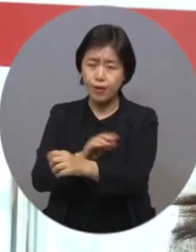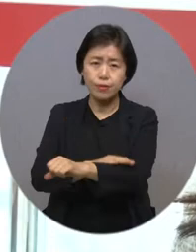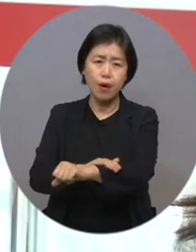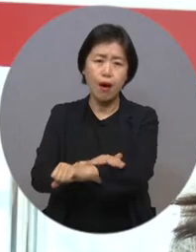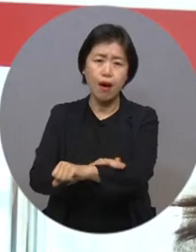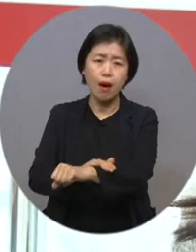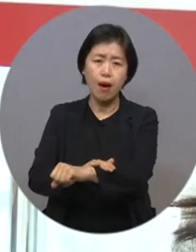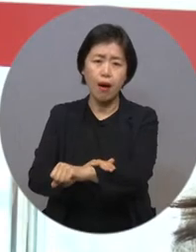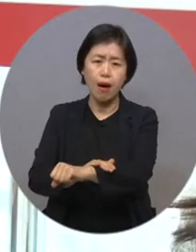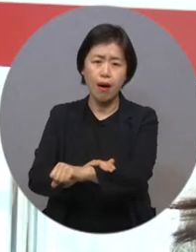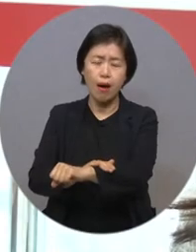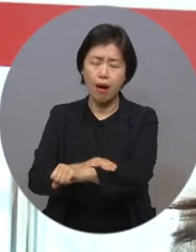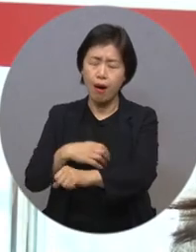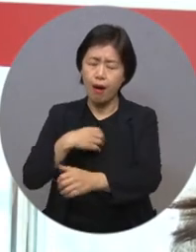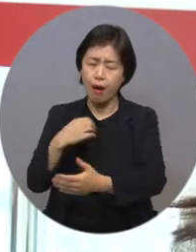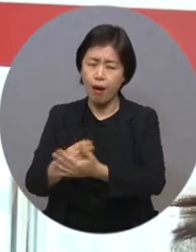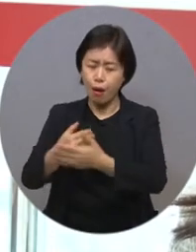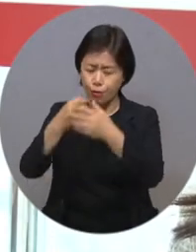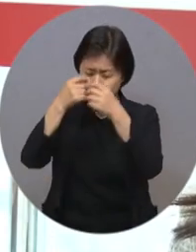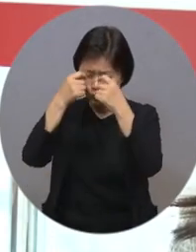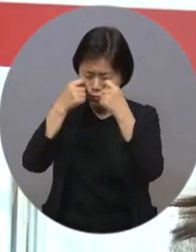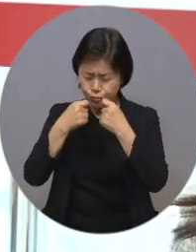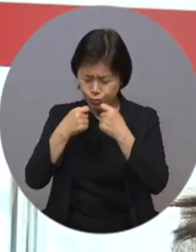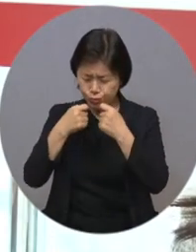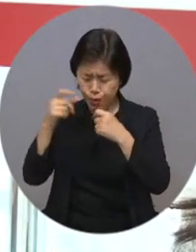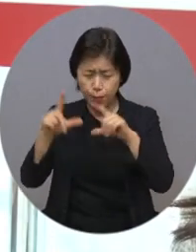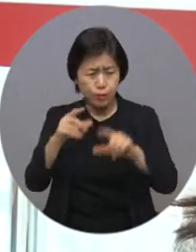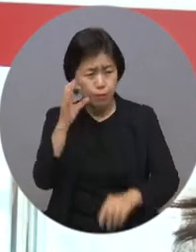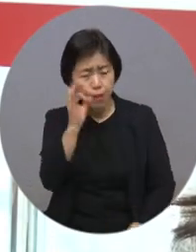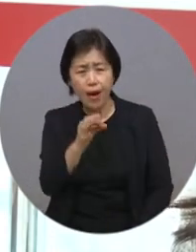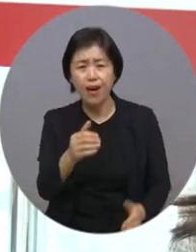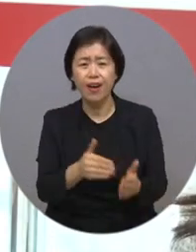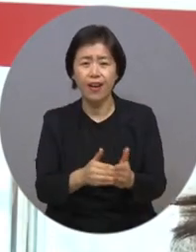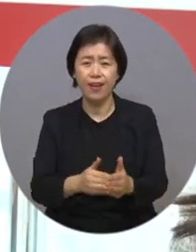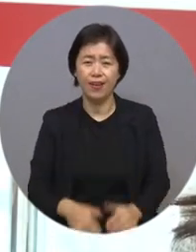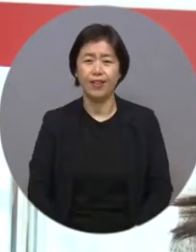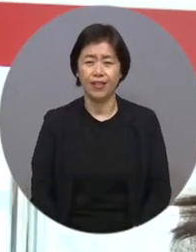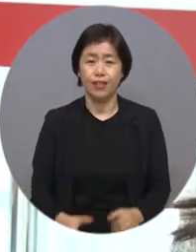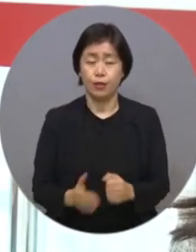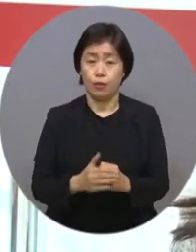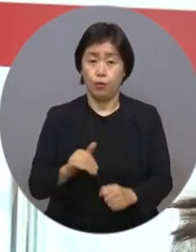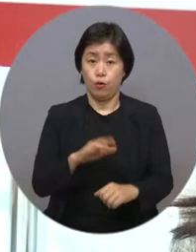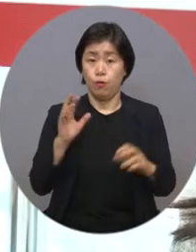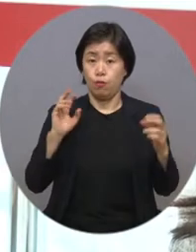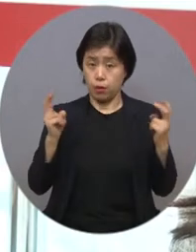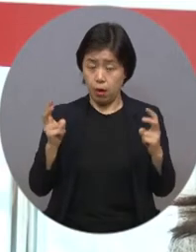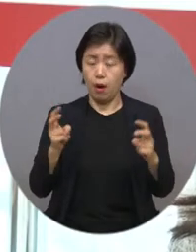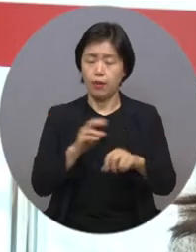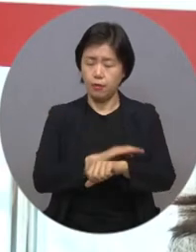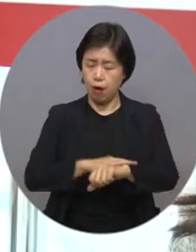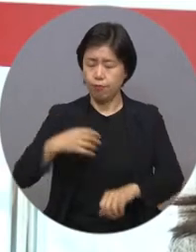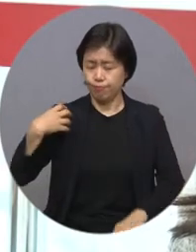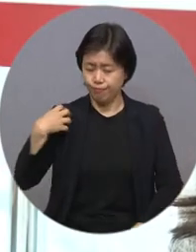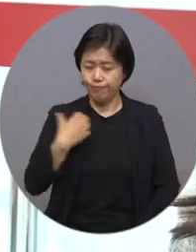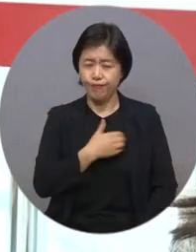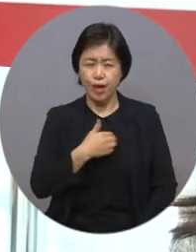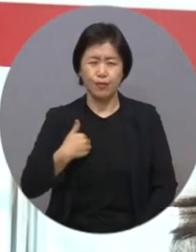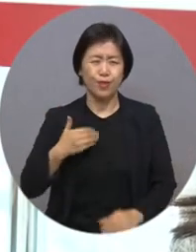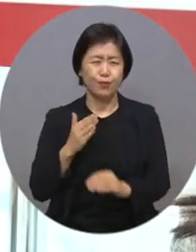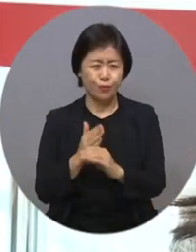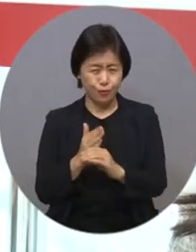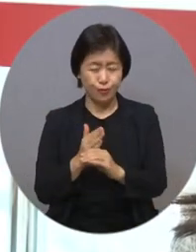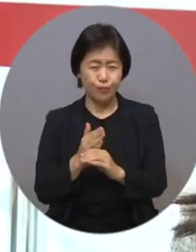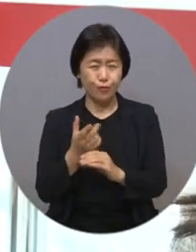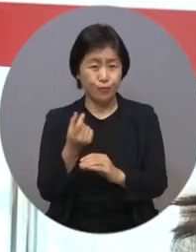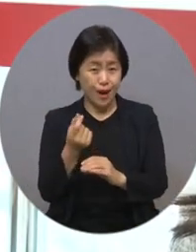번 봤습니다. 그래서 저희가 사회적 어떤 기업으로서 충분한 역할을 잘 하고 있구나. 그리고 이 장애사원들도 우리 구성원과